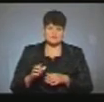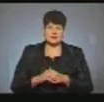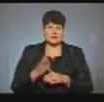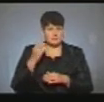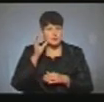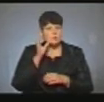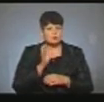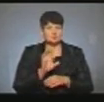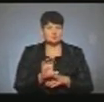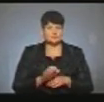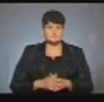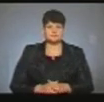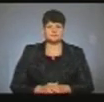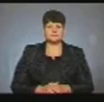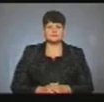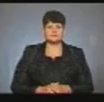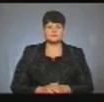Давайте послухаємо, в чому тут проблема.